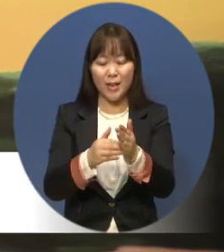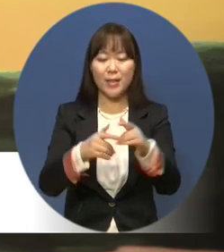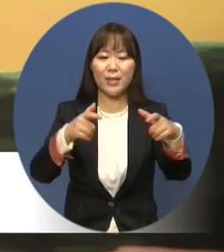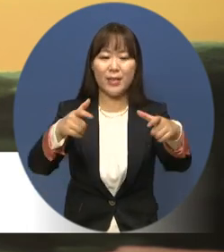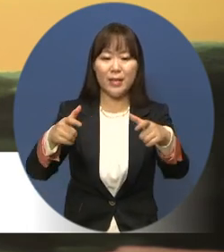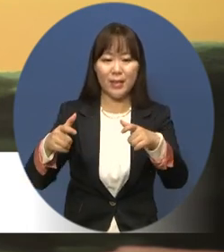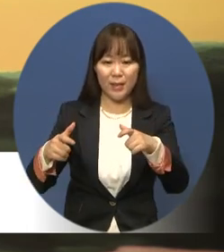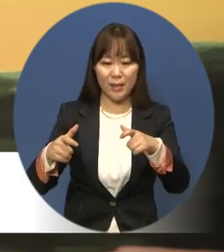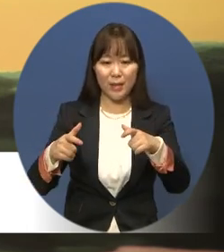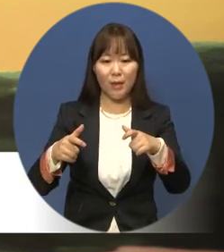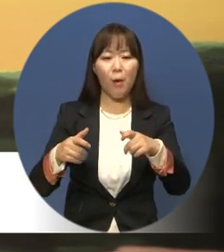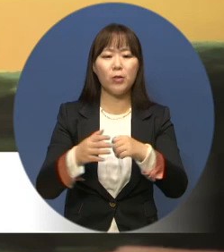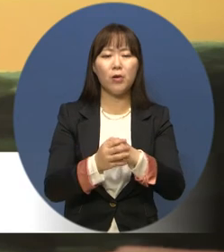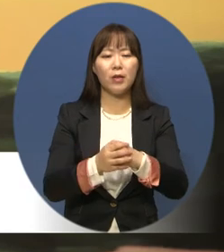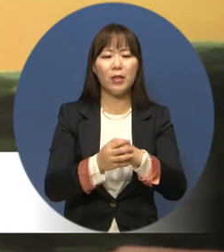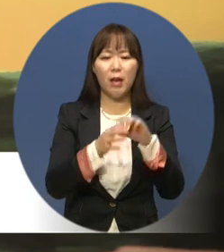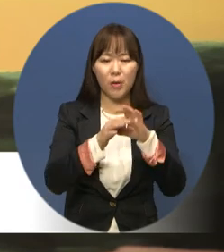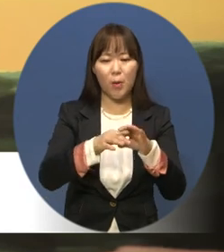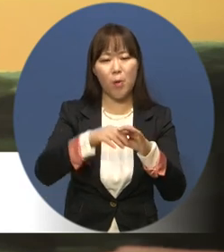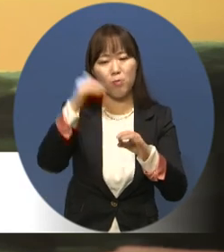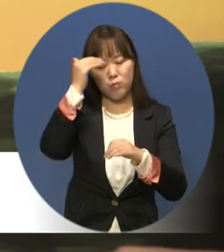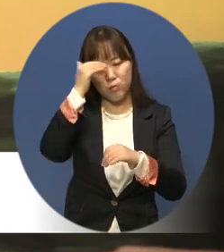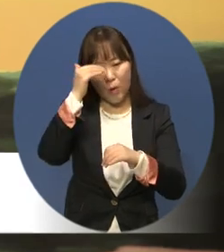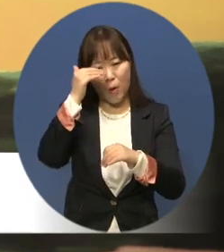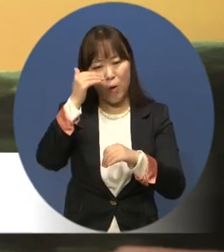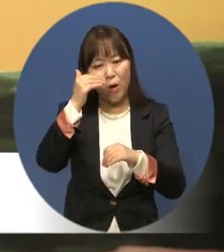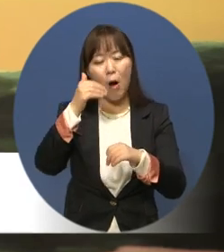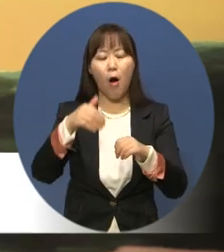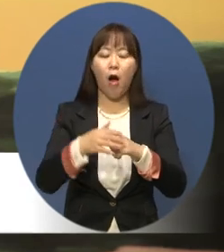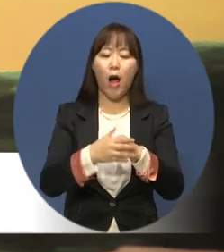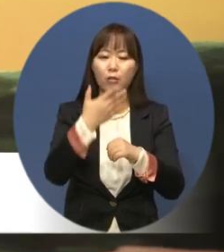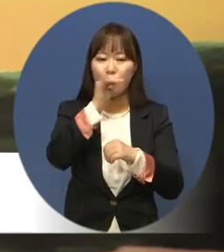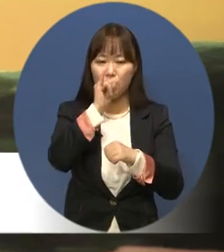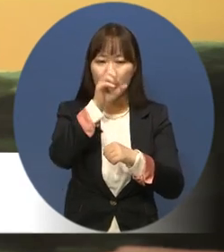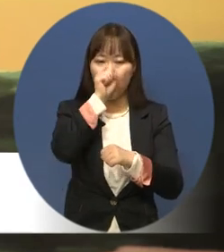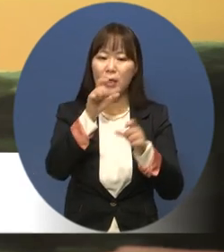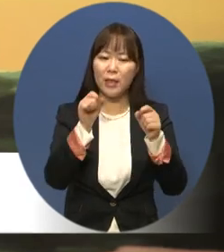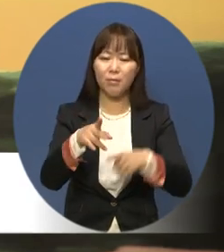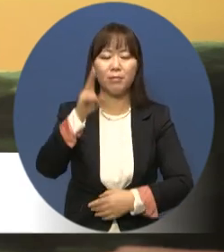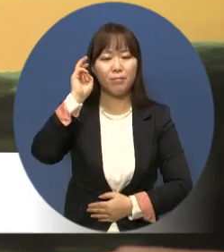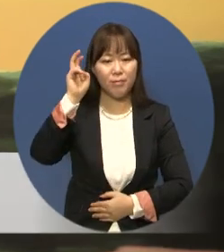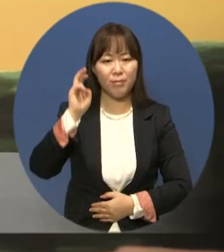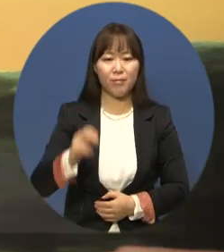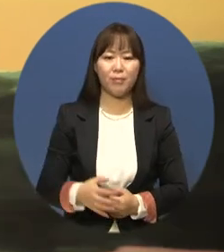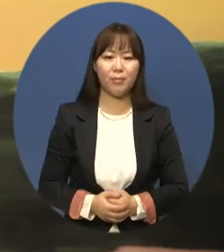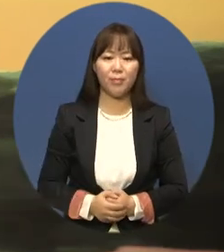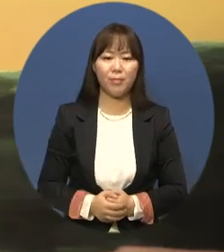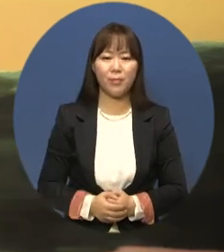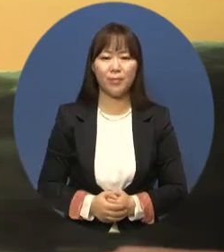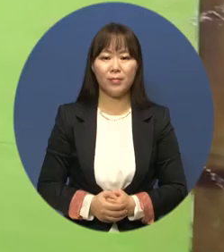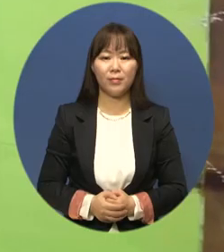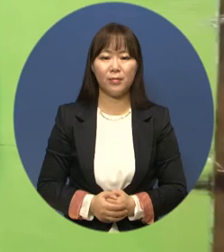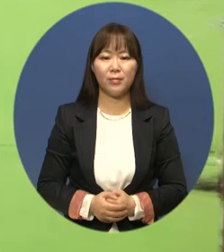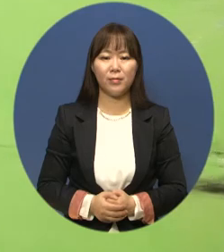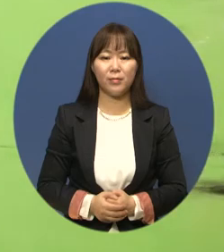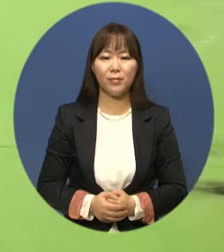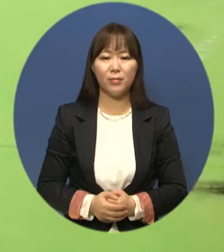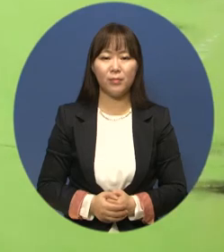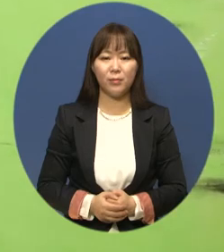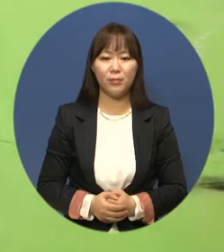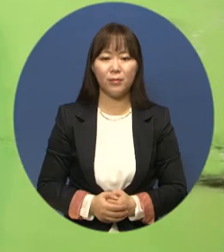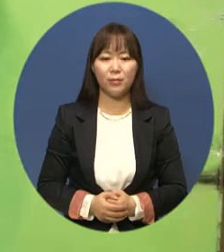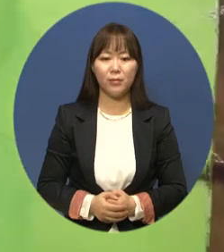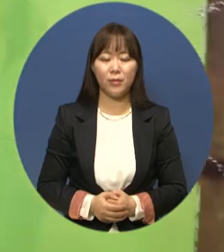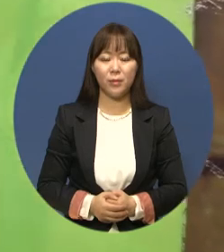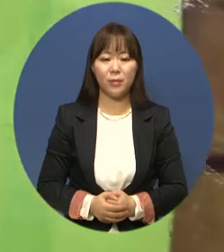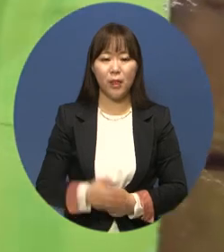있어서 볼거리의 문화를 많이 제공할 수 있는 아마 좋은 기회지 않느냐 생각합니다. 여수